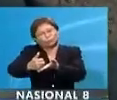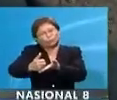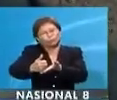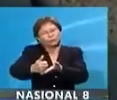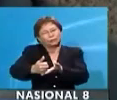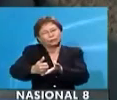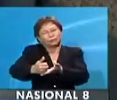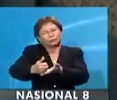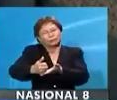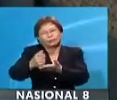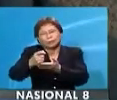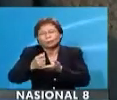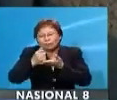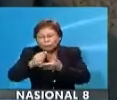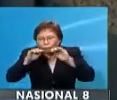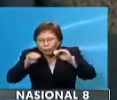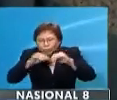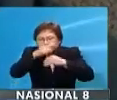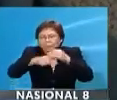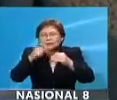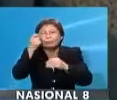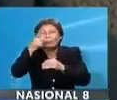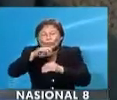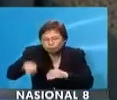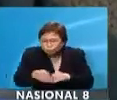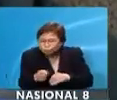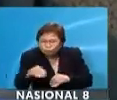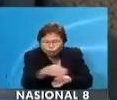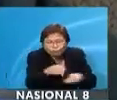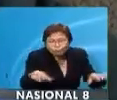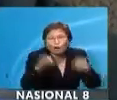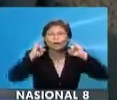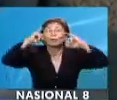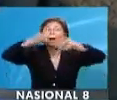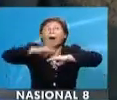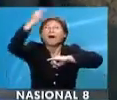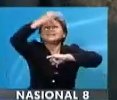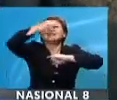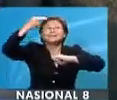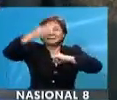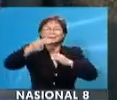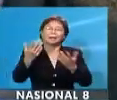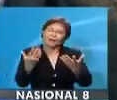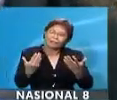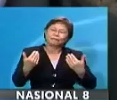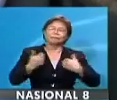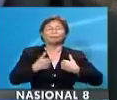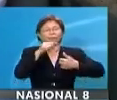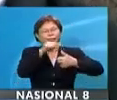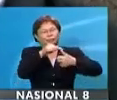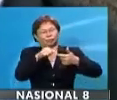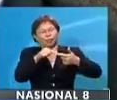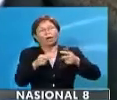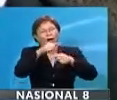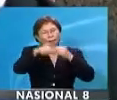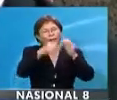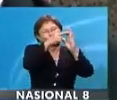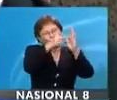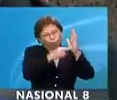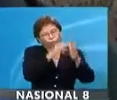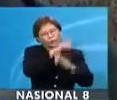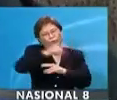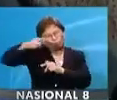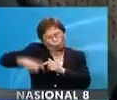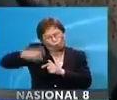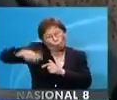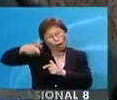apa memahami tentang selok belok pelaksanaan ibadah haji yang mencakupi apa ni perkara berkaitan rukun dan juga